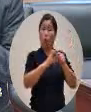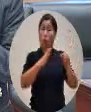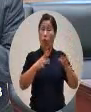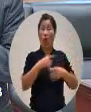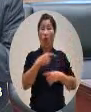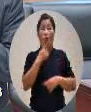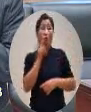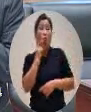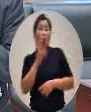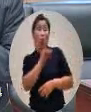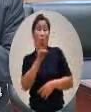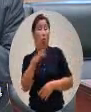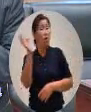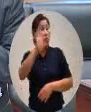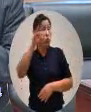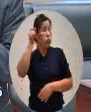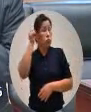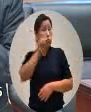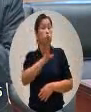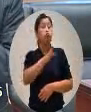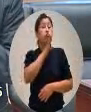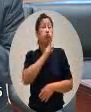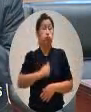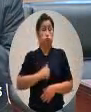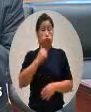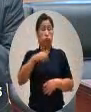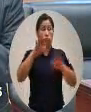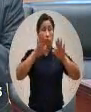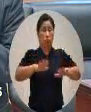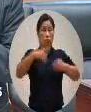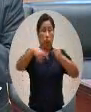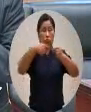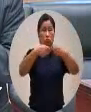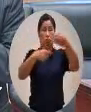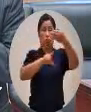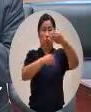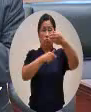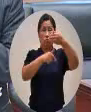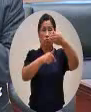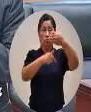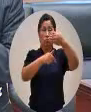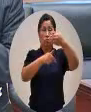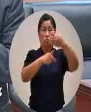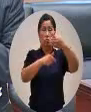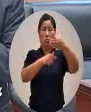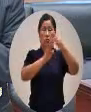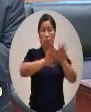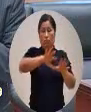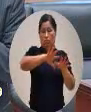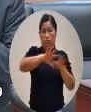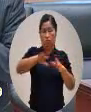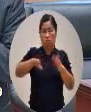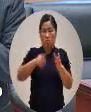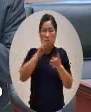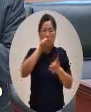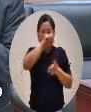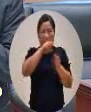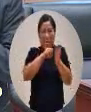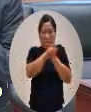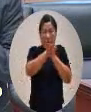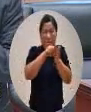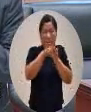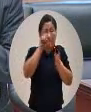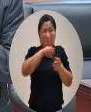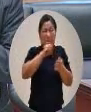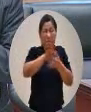現在我們隨便嘴巴講就可以了他今年的9月已經把排碳量比2005年